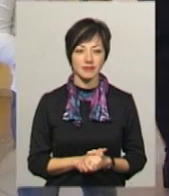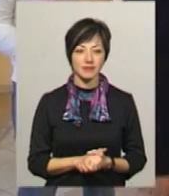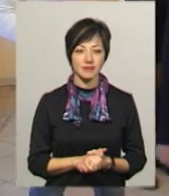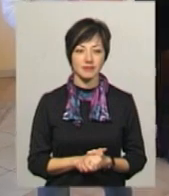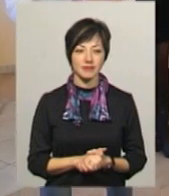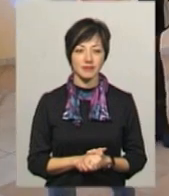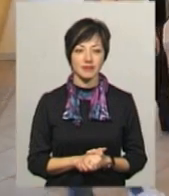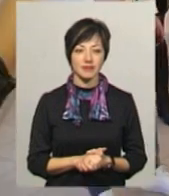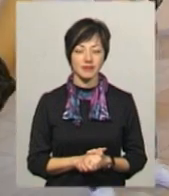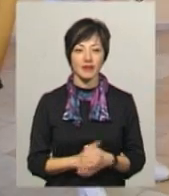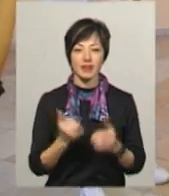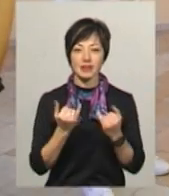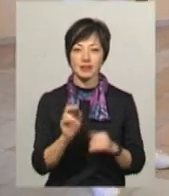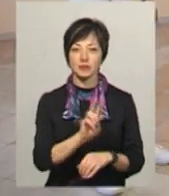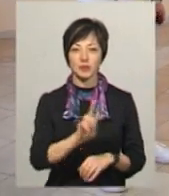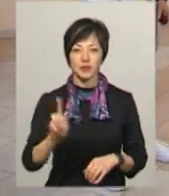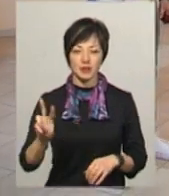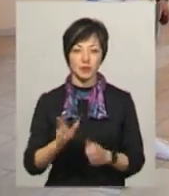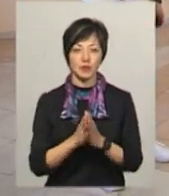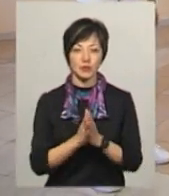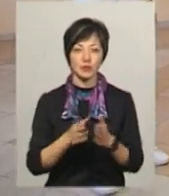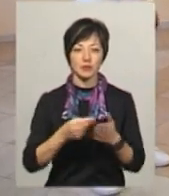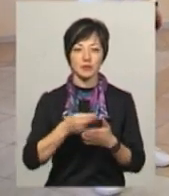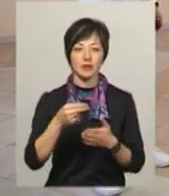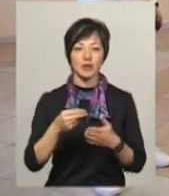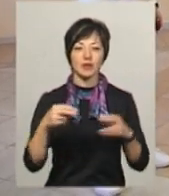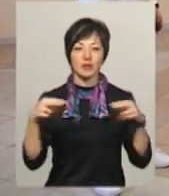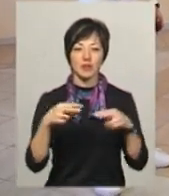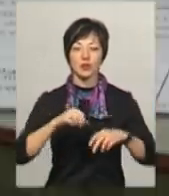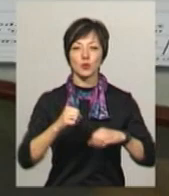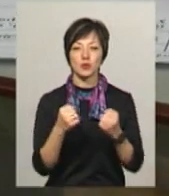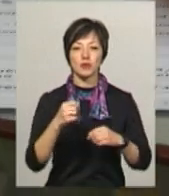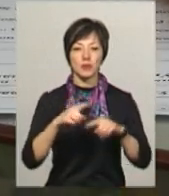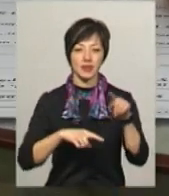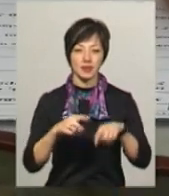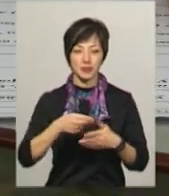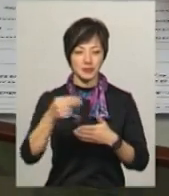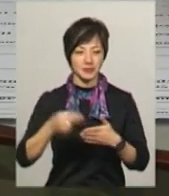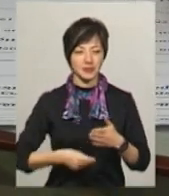Ну, зараз я прошу вас підійти до столу в присутності ваших друзів, ваших рідних, близьких.